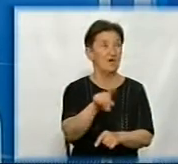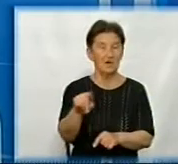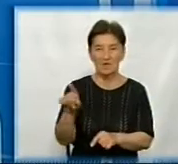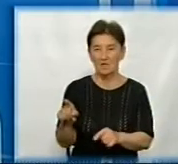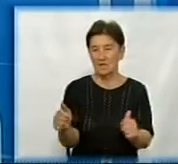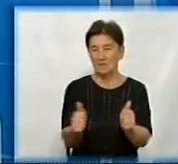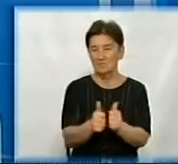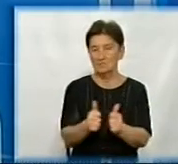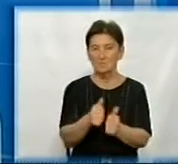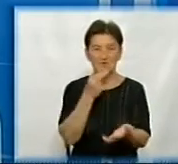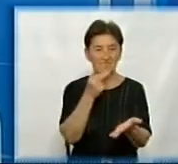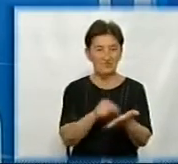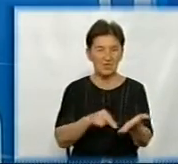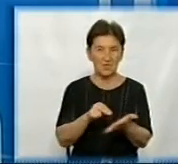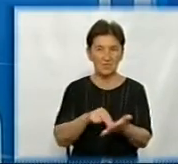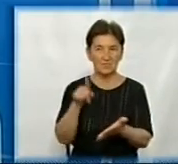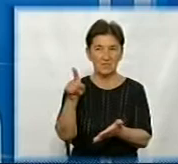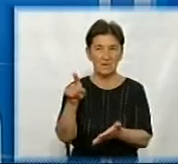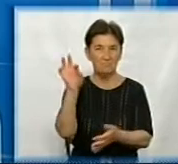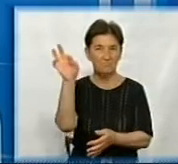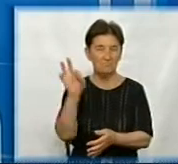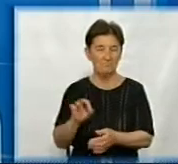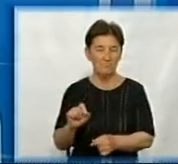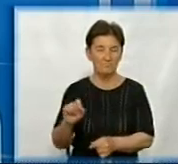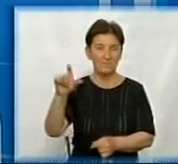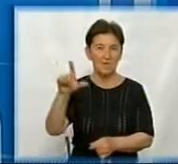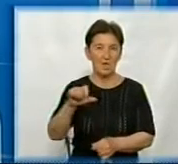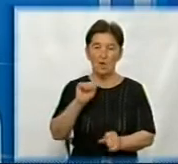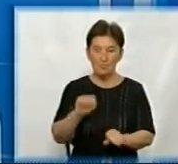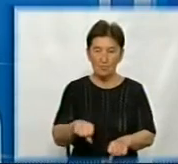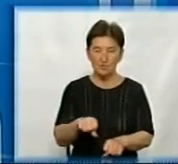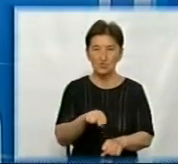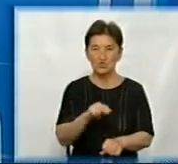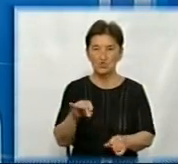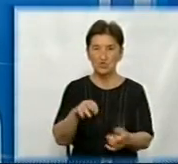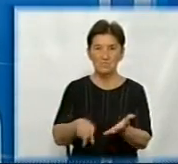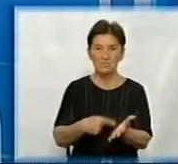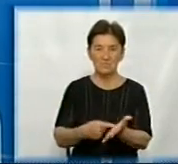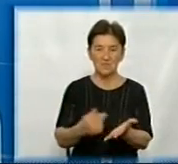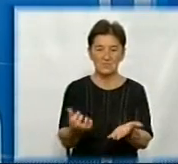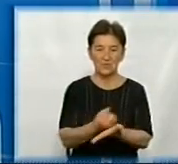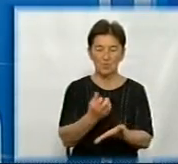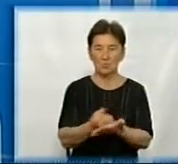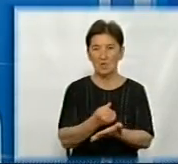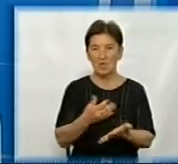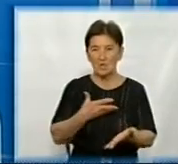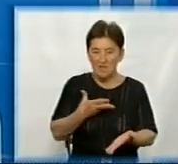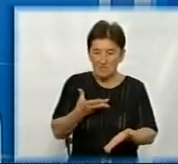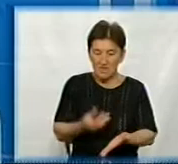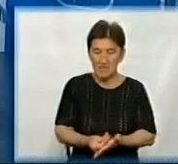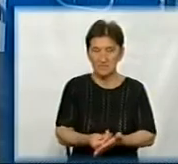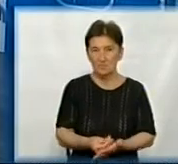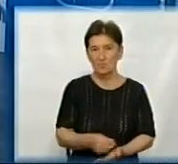сусідніх Черкасах ставки є значно більшими. Питання в тому, чи може місто дозволити собі заробляти більше на власному майні. Ось чому